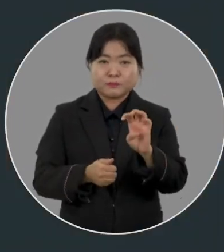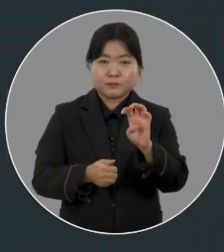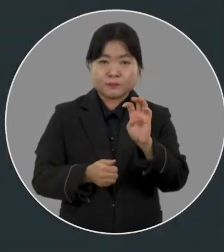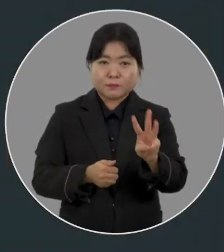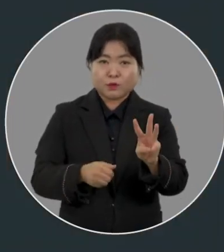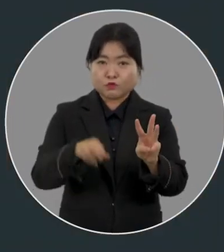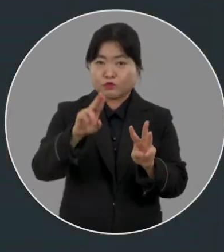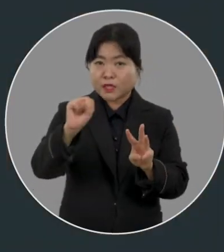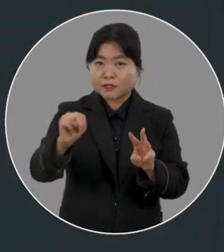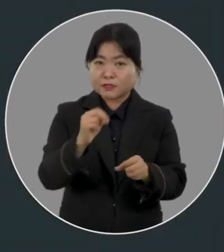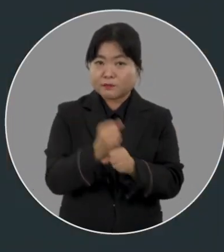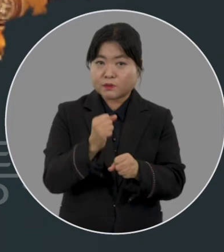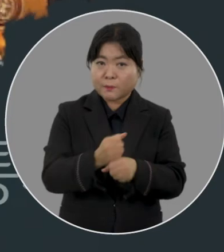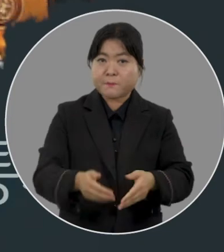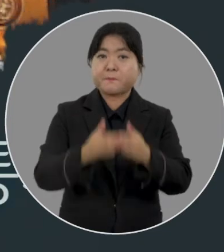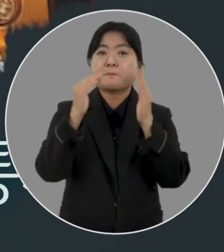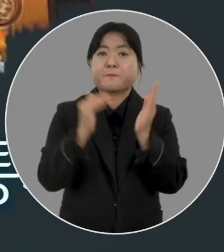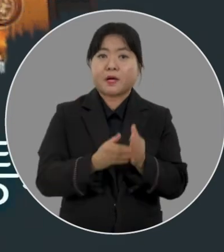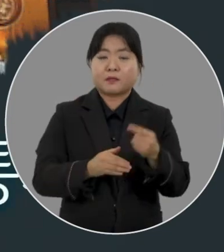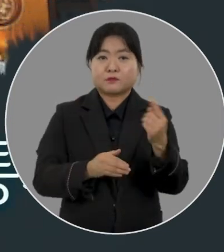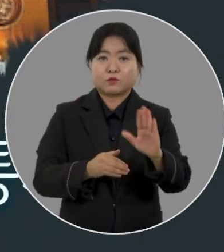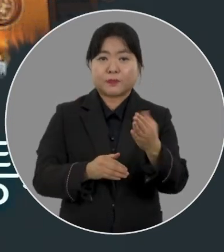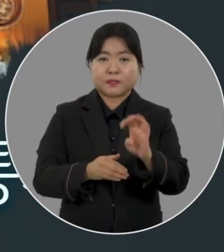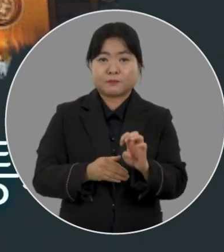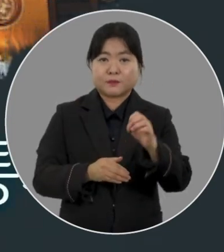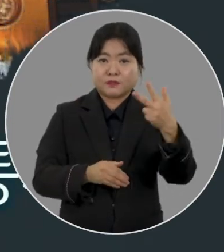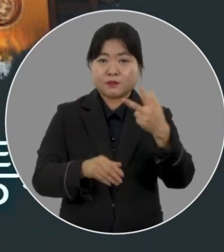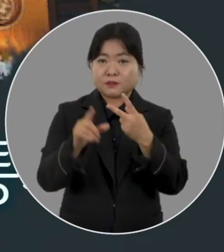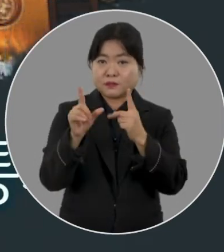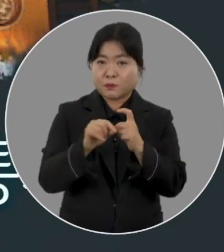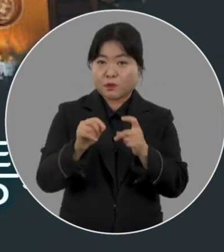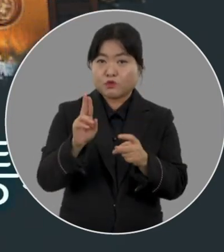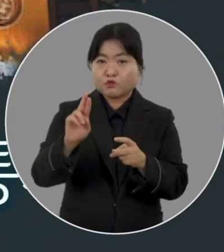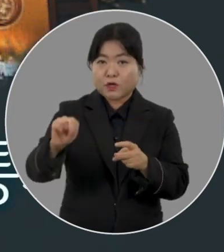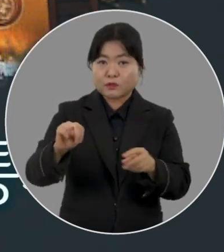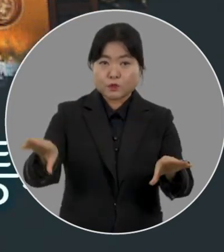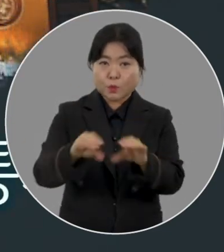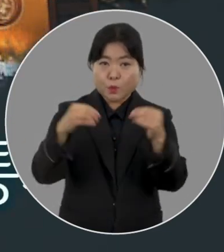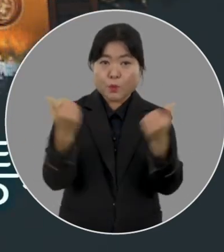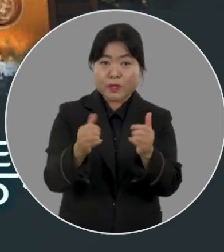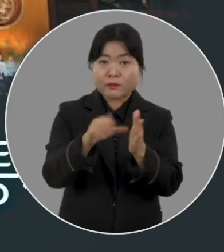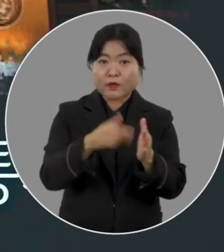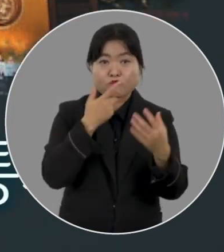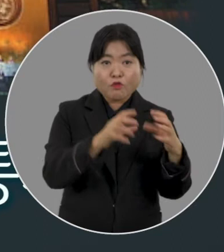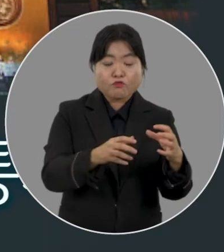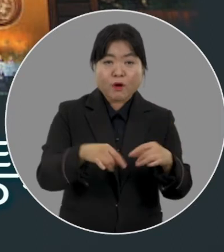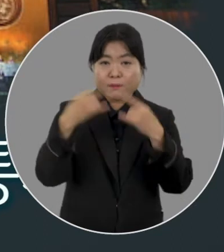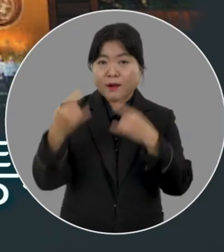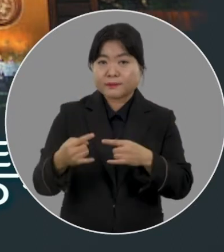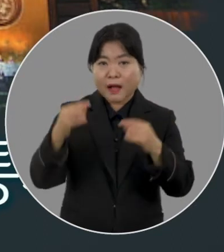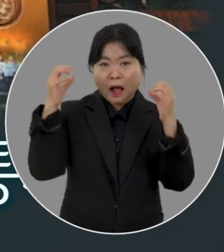1943년 유엔이 결성되면서 1947년 11월 유엔 총회에서 영국과